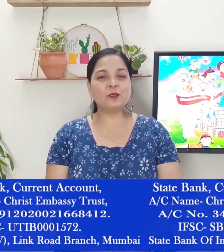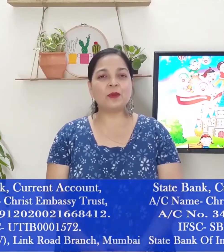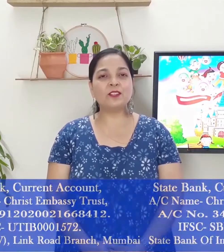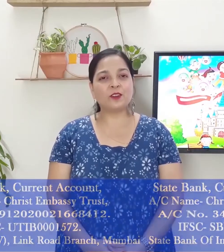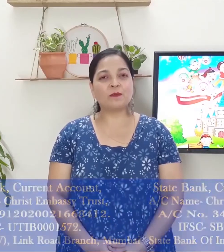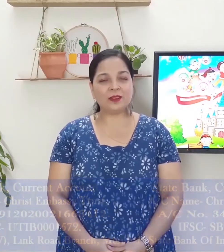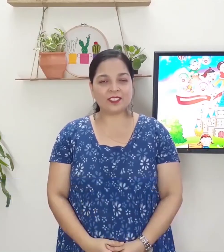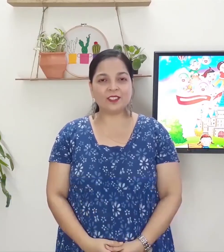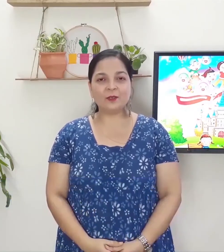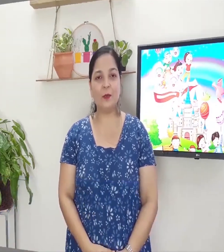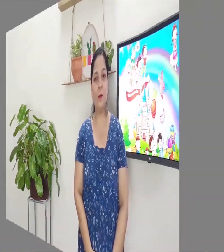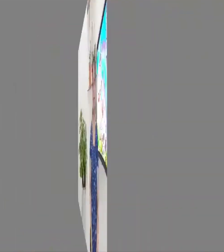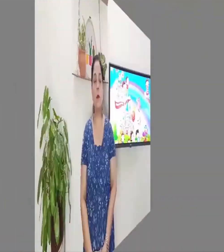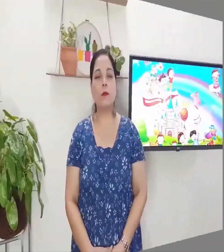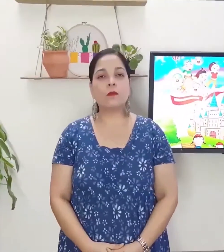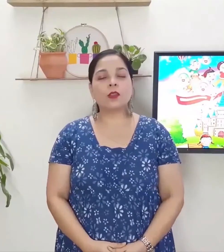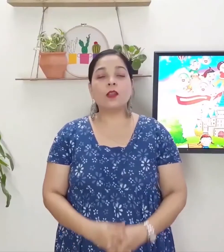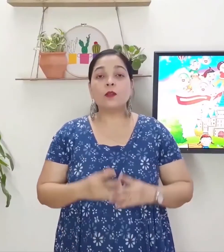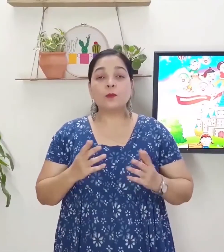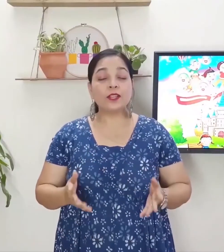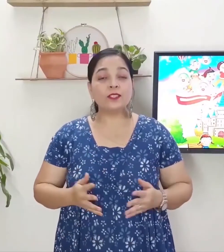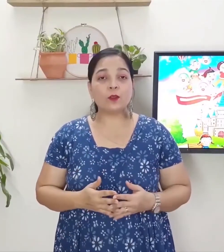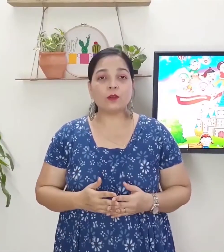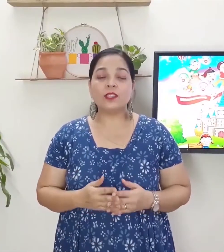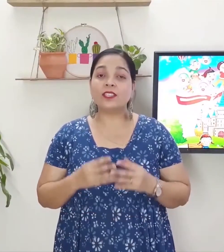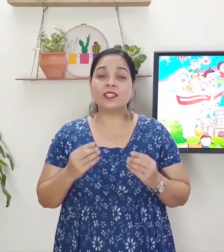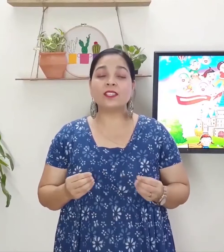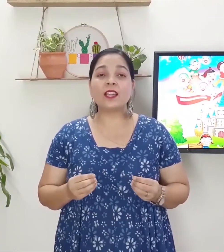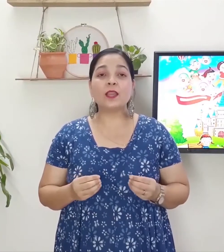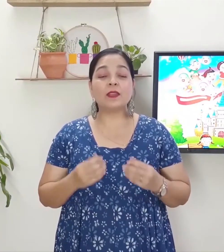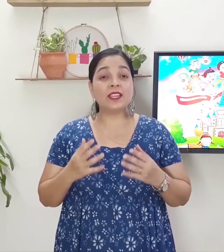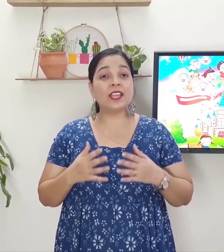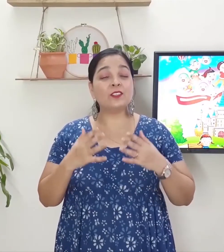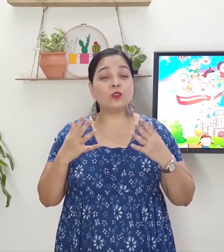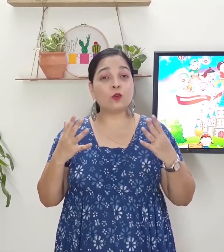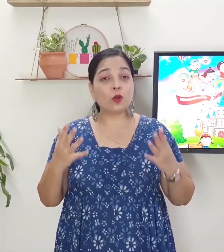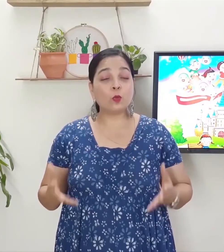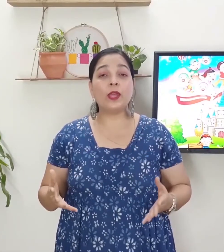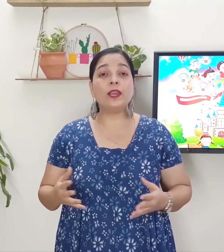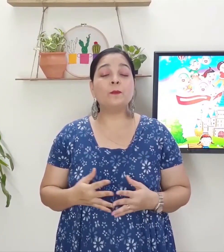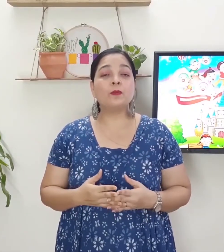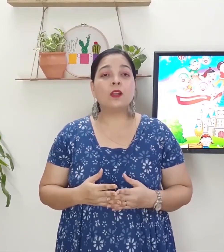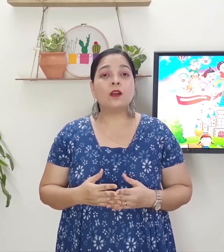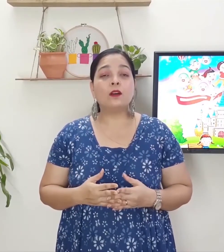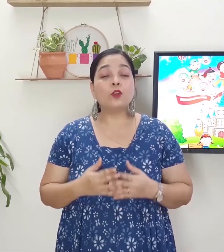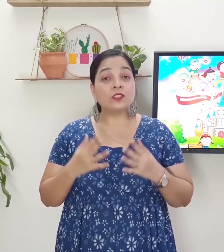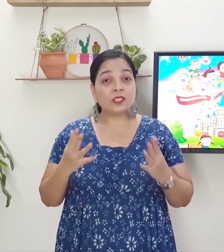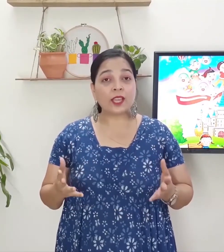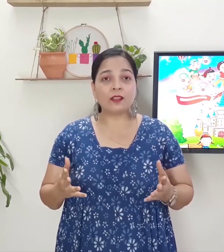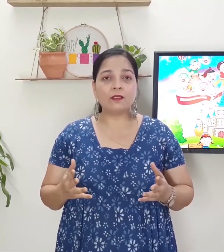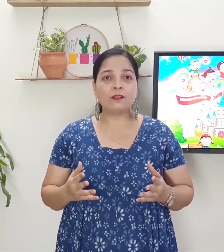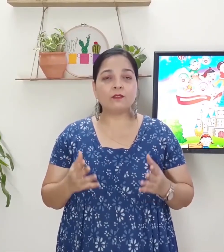நீங்கள் ஆ ami antibiotihatத்துவிறாந்த speட்டுவாதச்தில் க feministpressதத்த scaffold நான்க